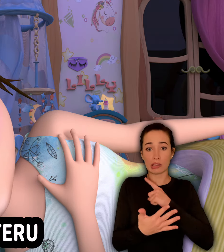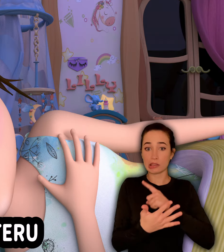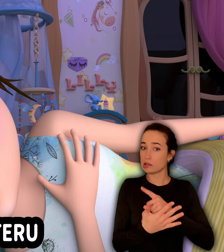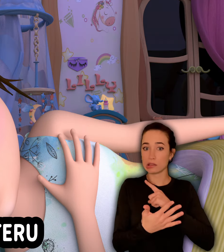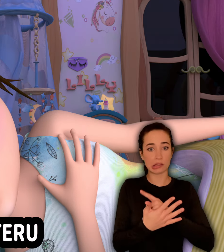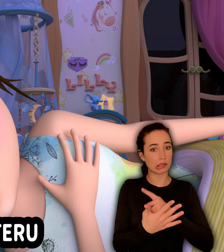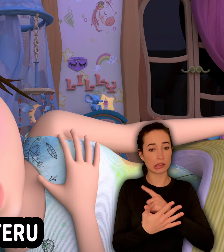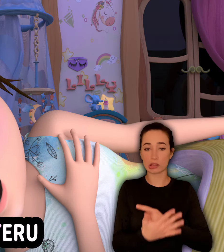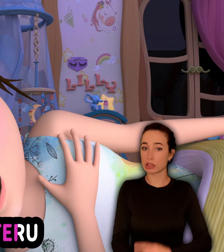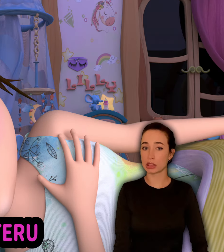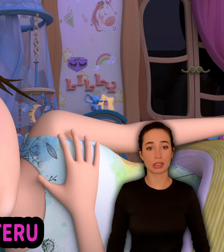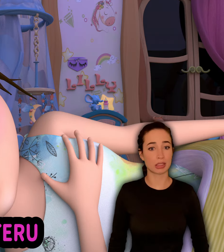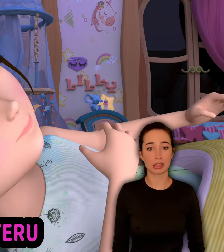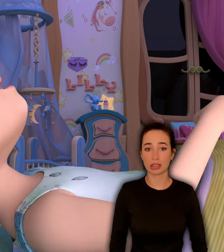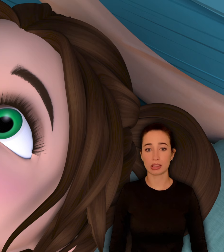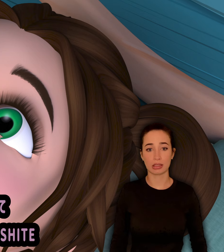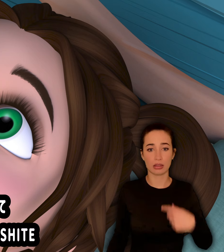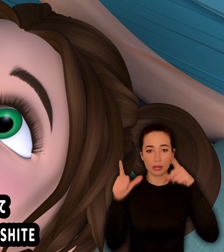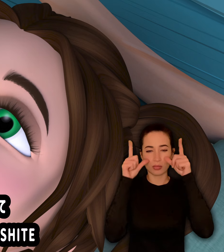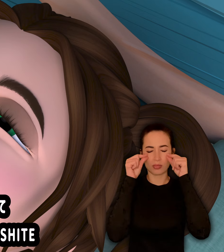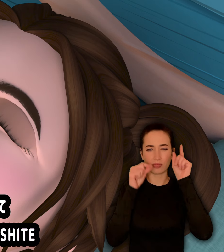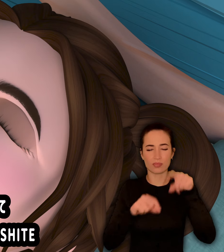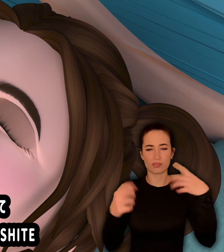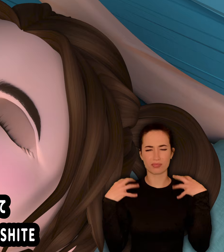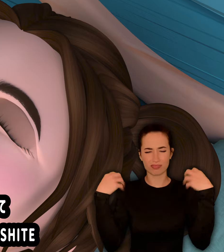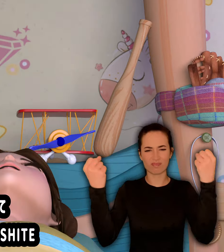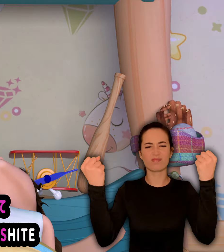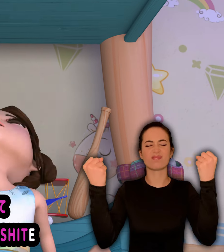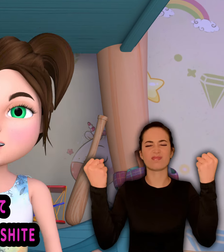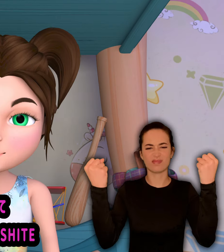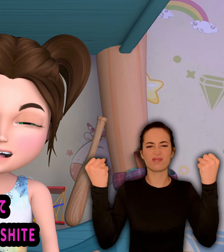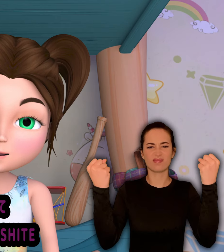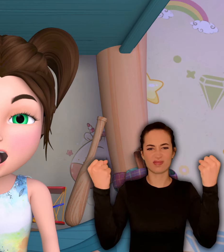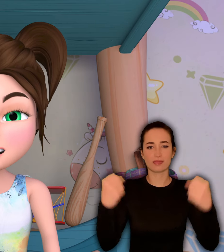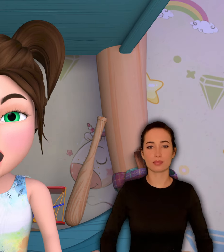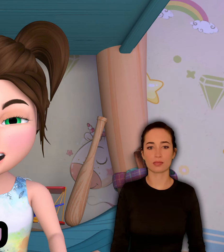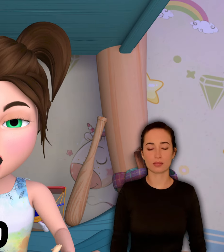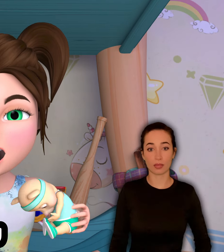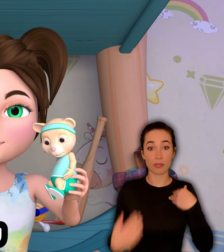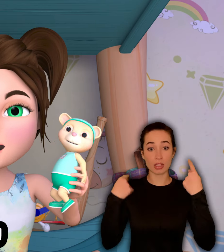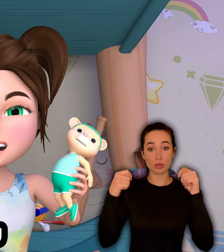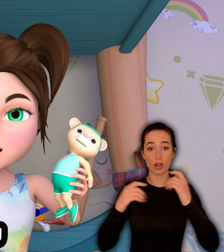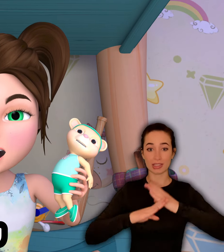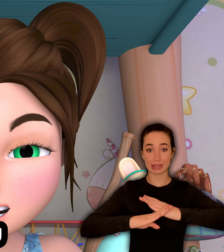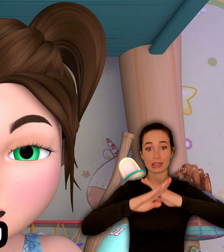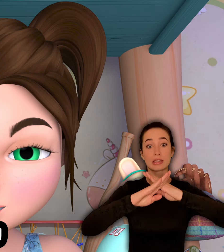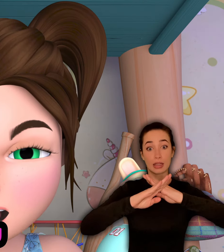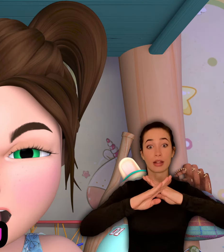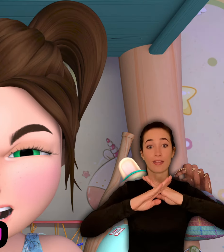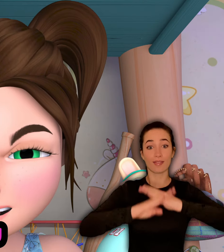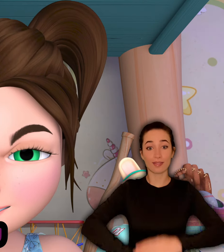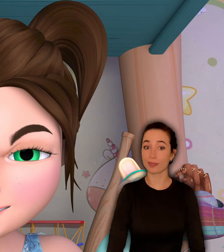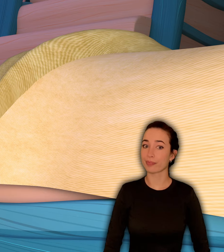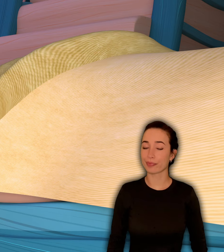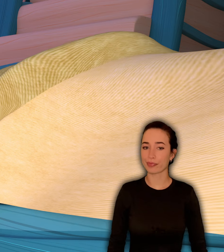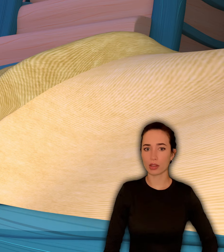ドキドキしてる目を閉じて雪を出して仲間を